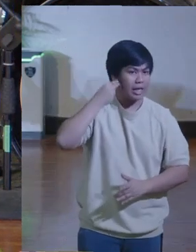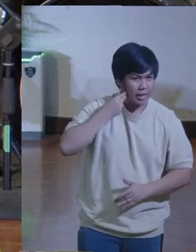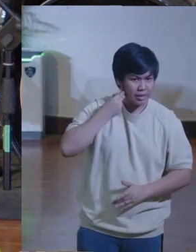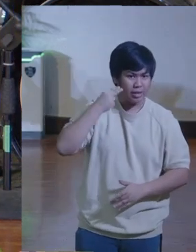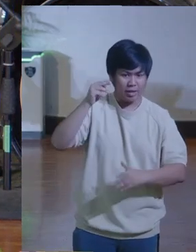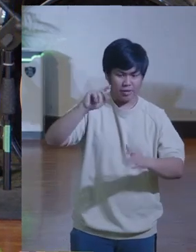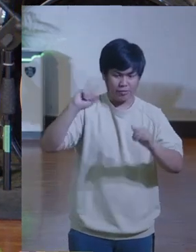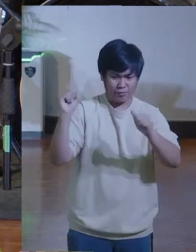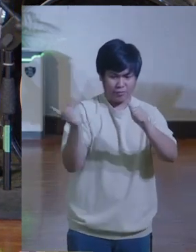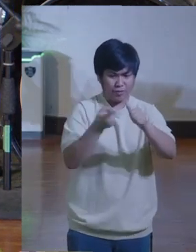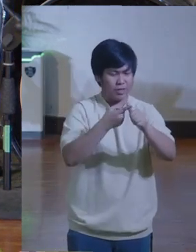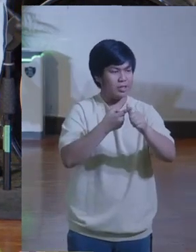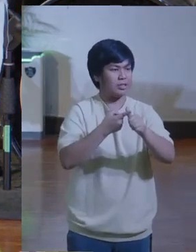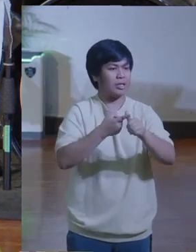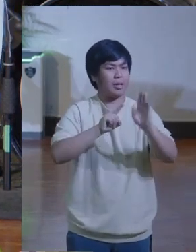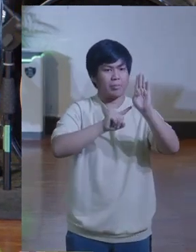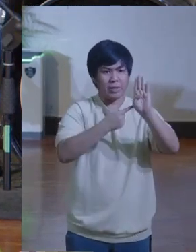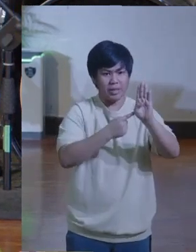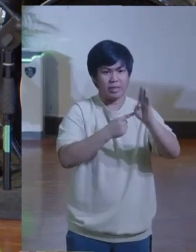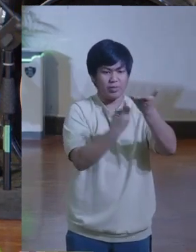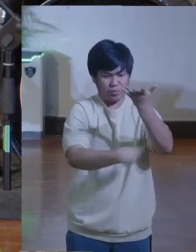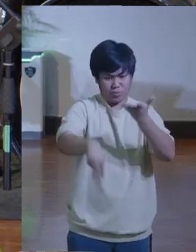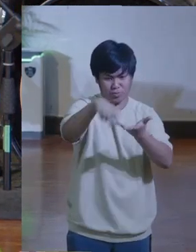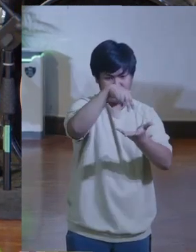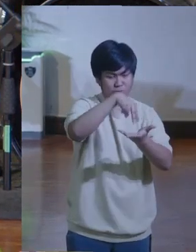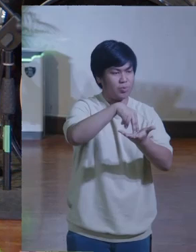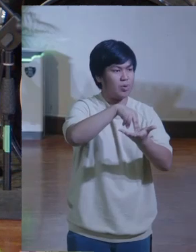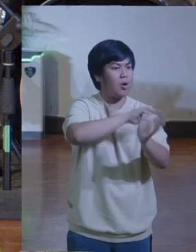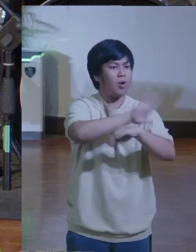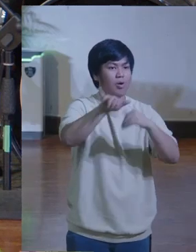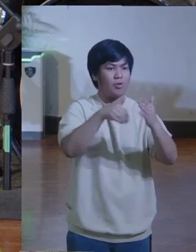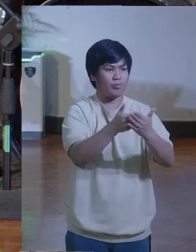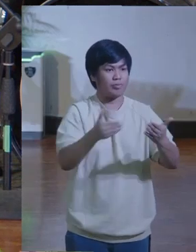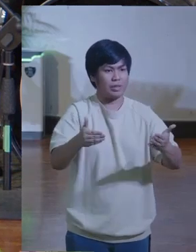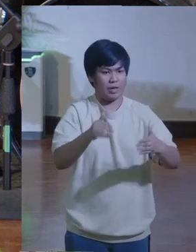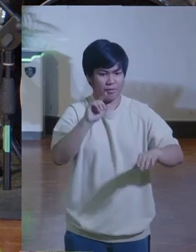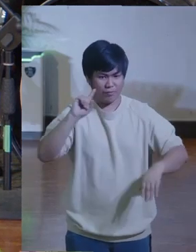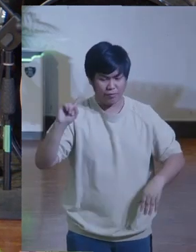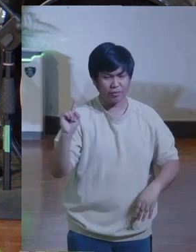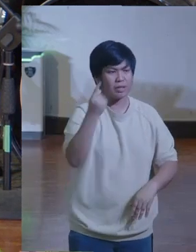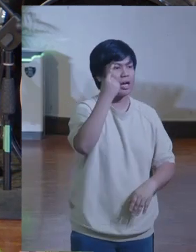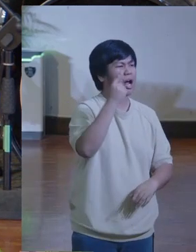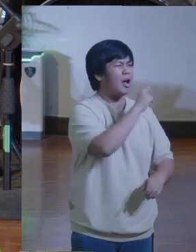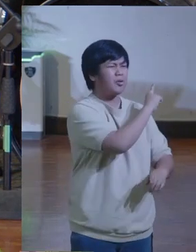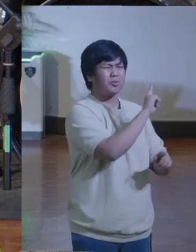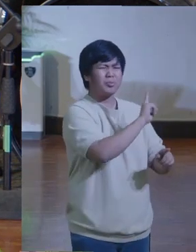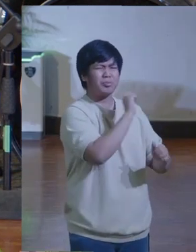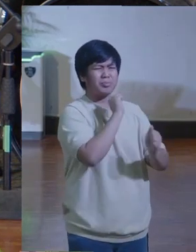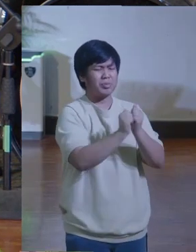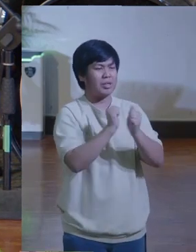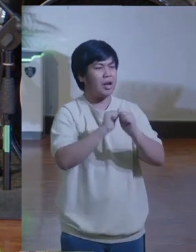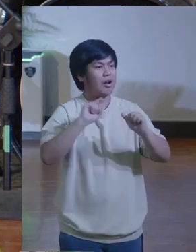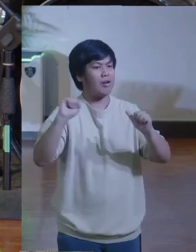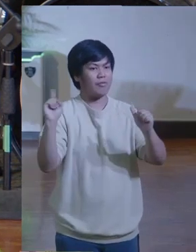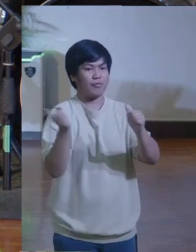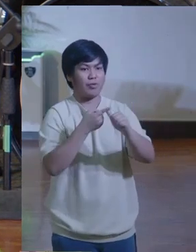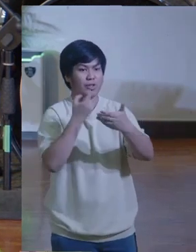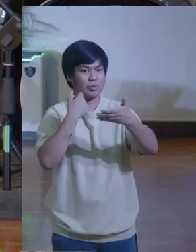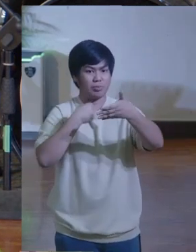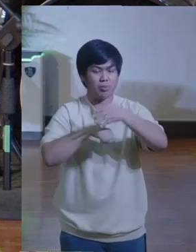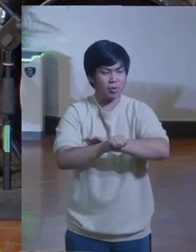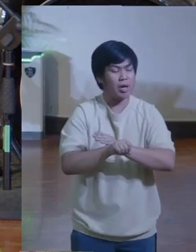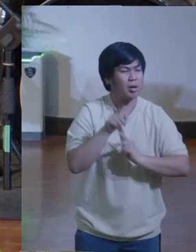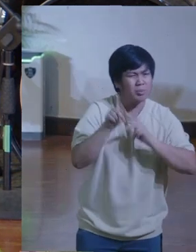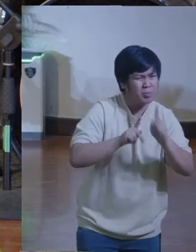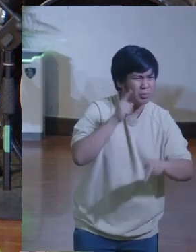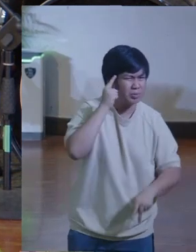is the beginning, the firstborn from the dead, that in everything He might be preeminent. Yung po ang ibig sabihin ng firstborn. Hindi